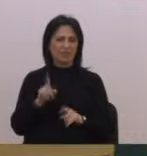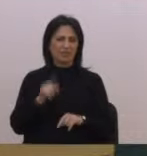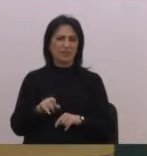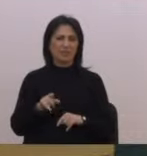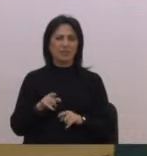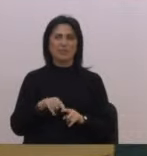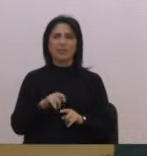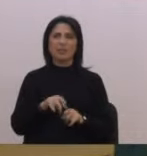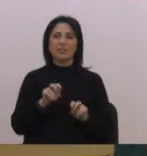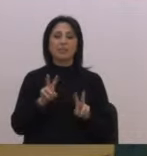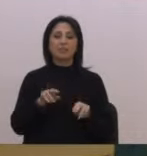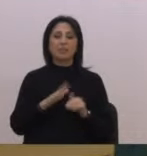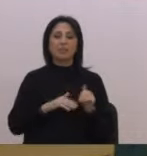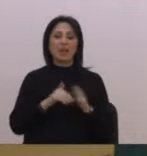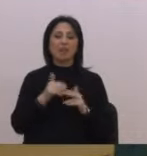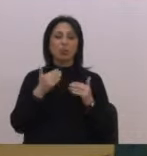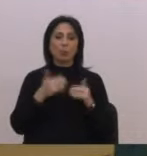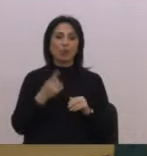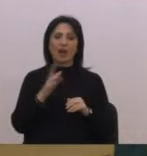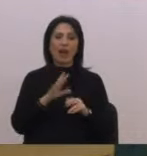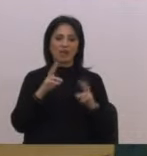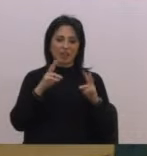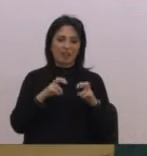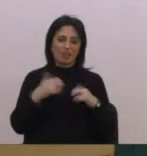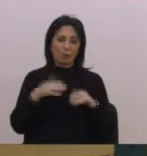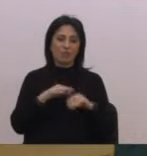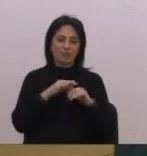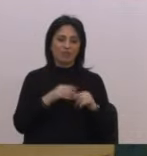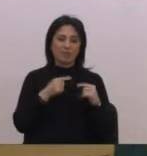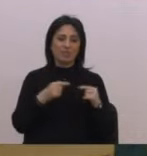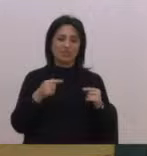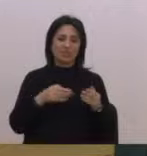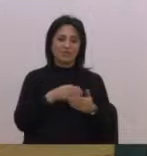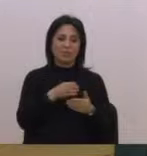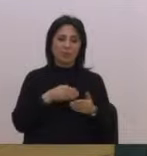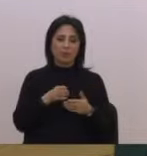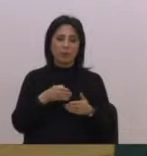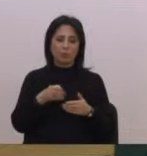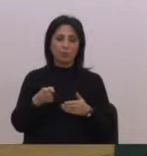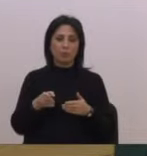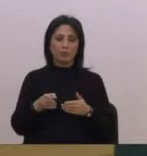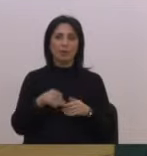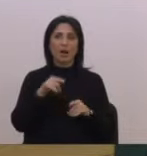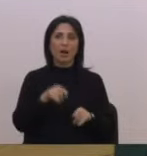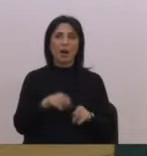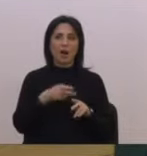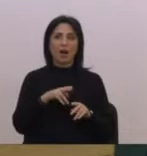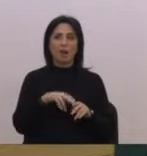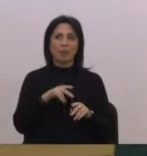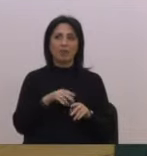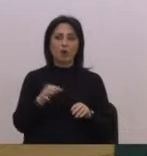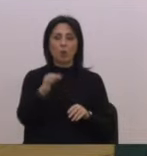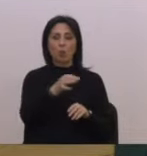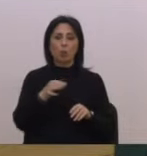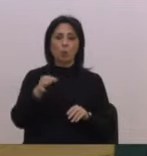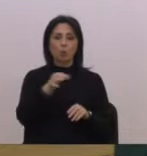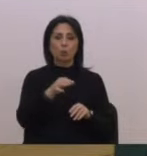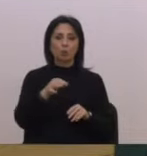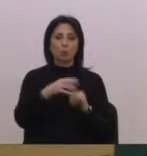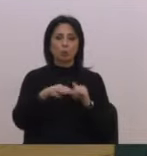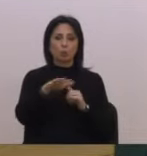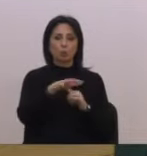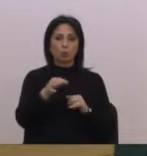Rom, specialistebma ukve araerti kuleva chaatares, svadasva mimartulebit, am kunzultan